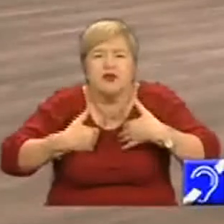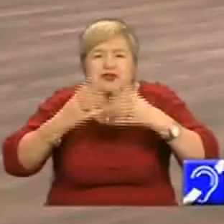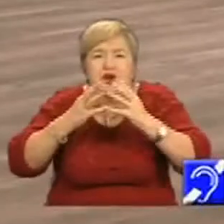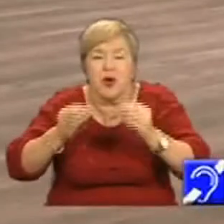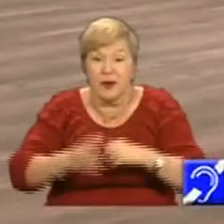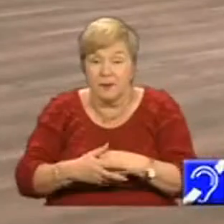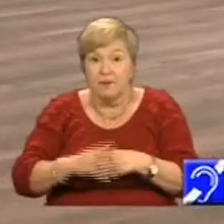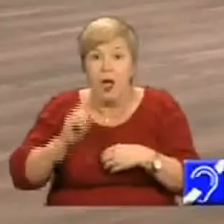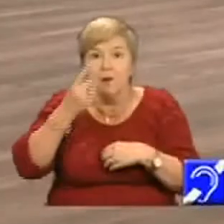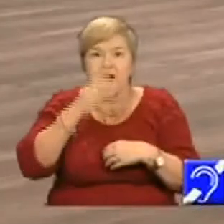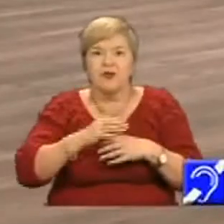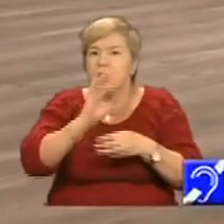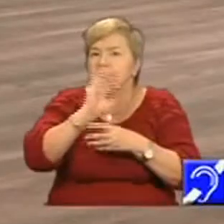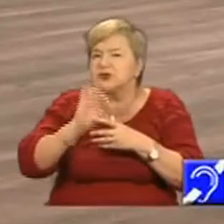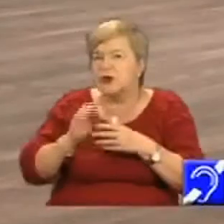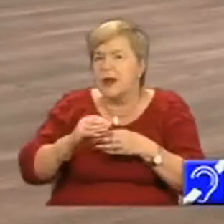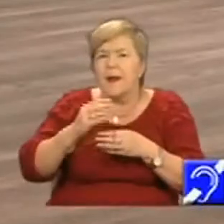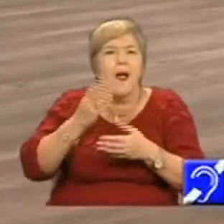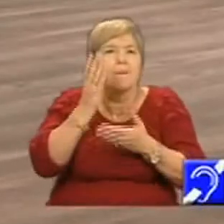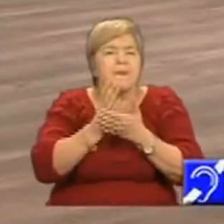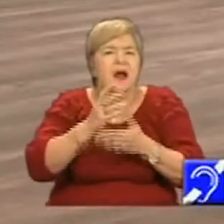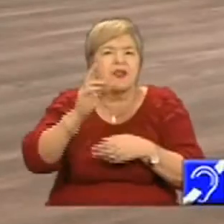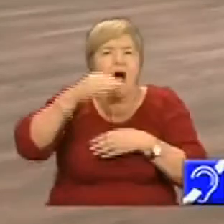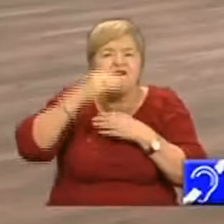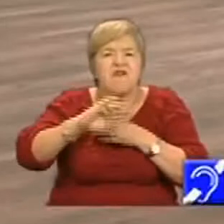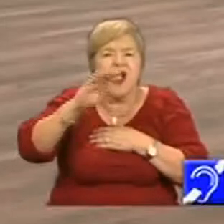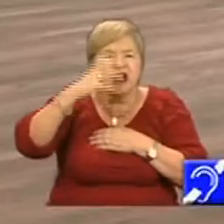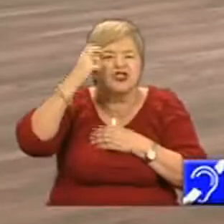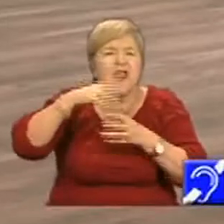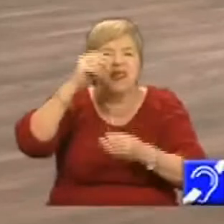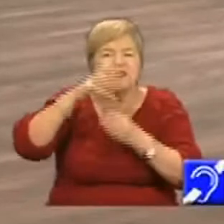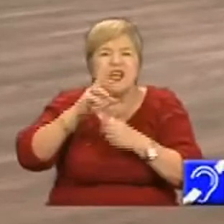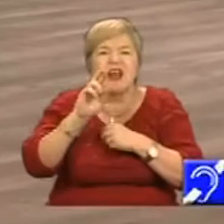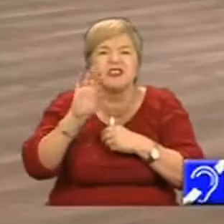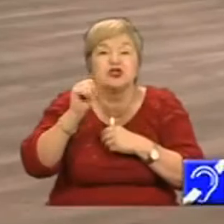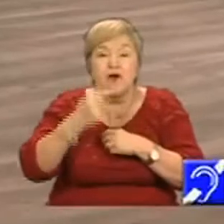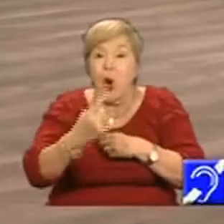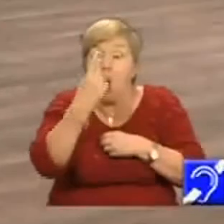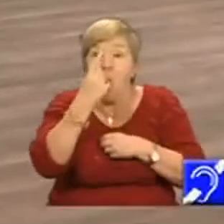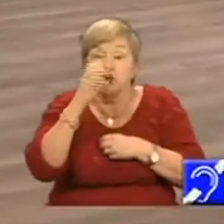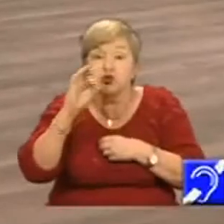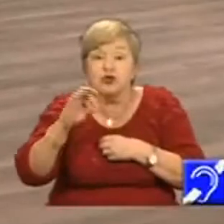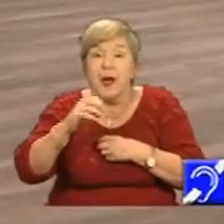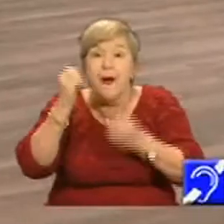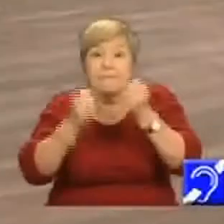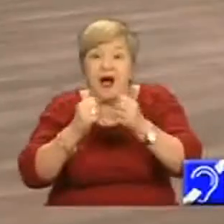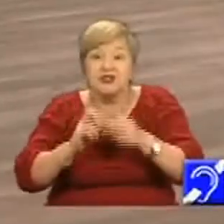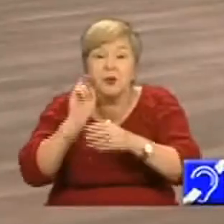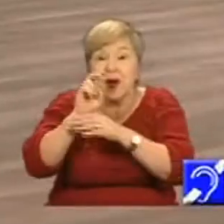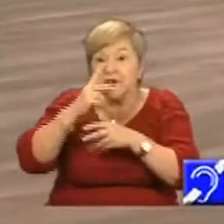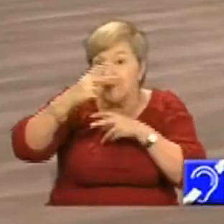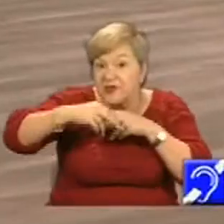Record absolut de înscrieri la etapa de coastă de pe Valea Cetății de la Râșnov. 100 de mașini vor urca în acest weekend într-o etapă